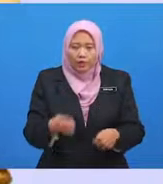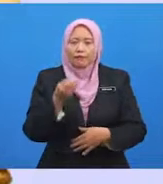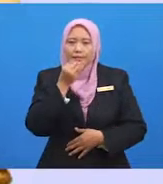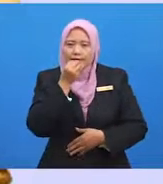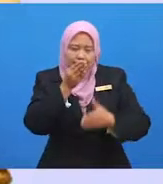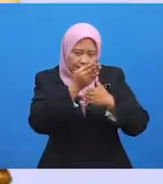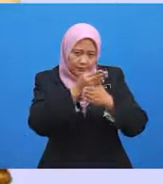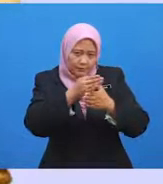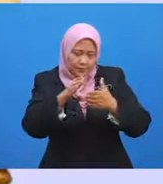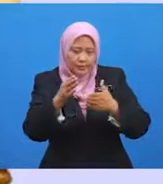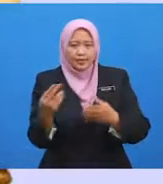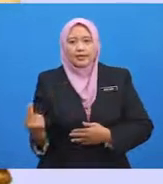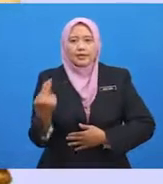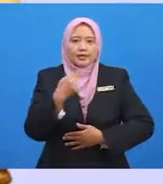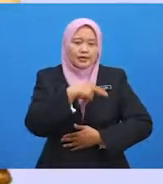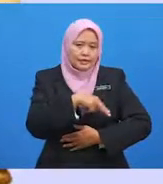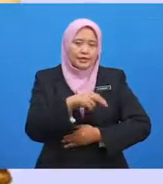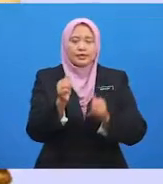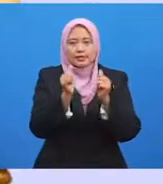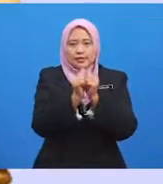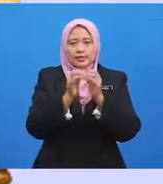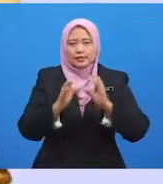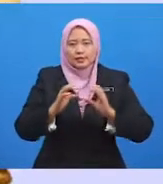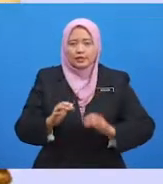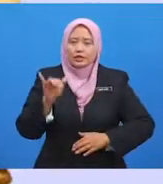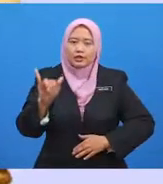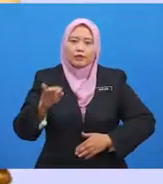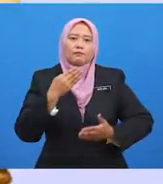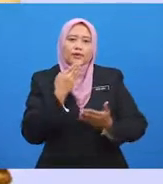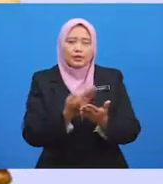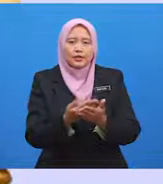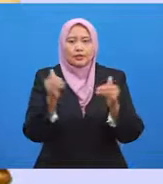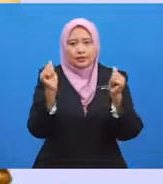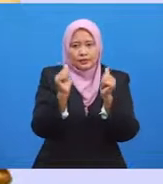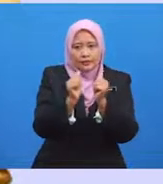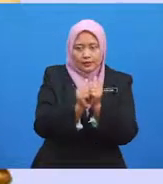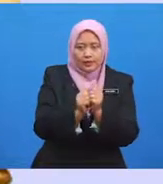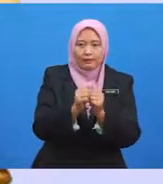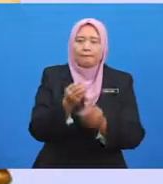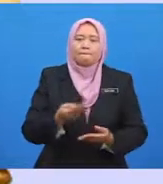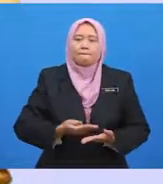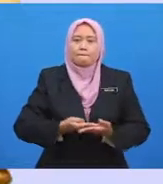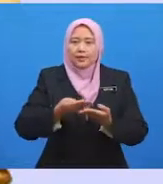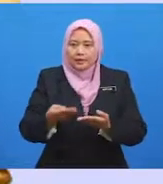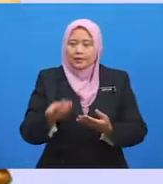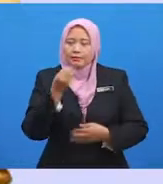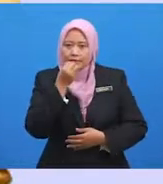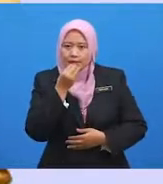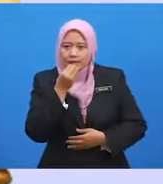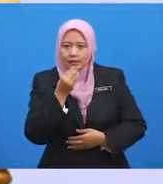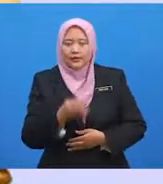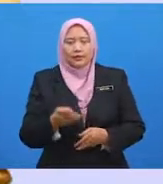hasilnya dengan cara yang baik dan boleh memberi makan kepada temannya dengan tidak